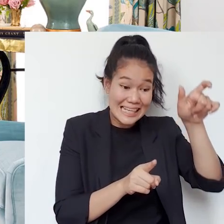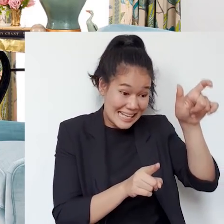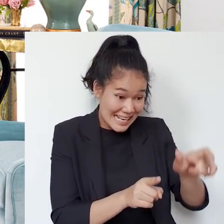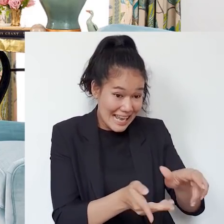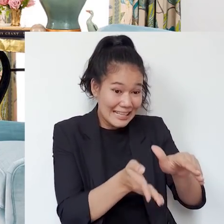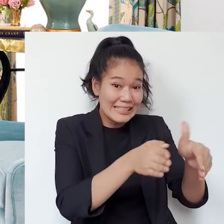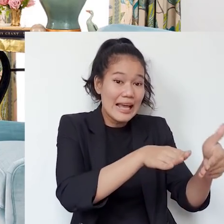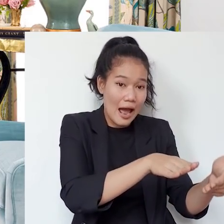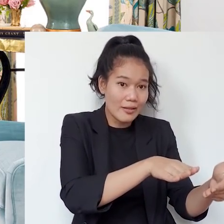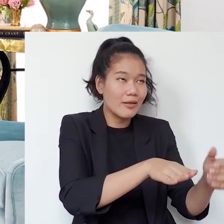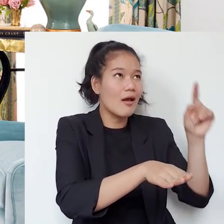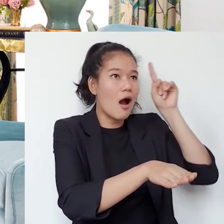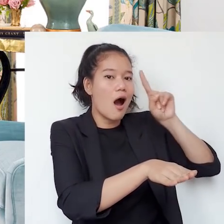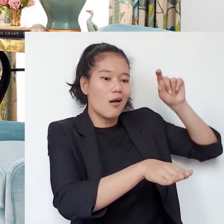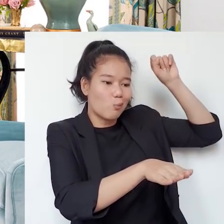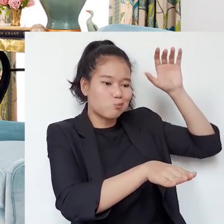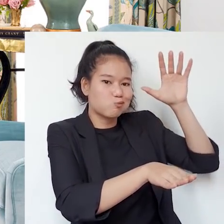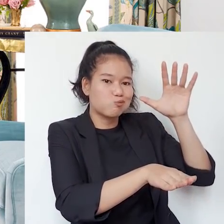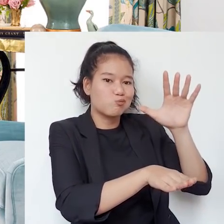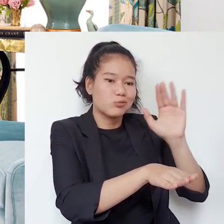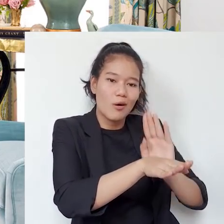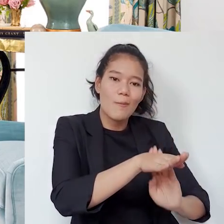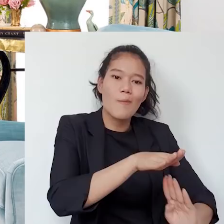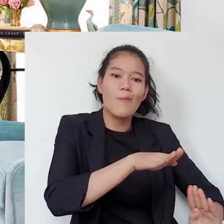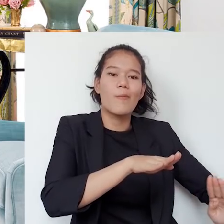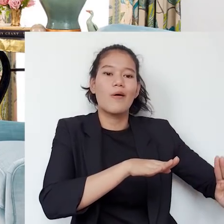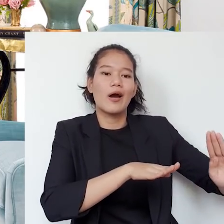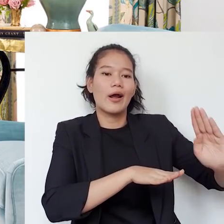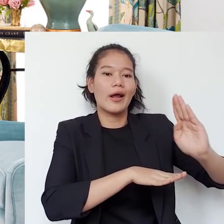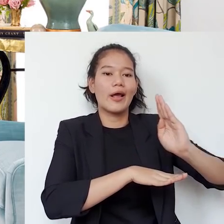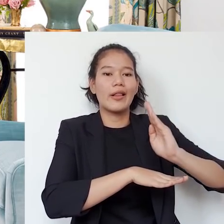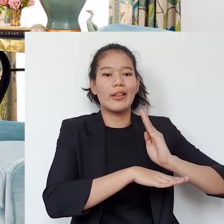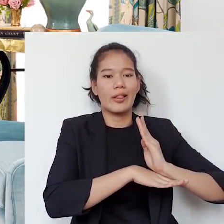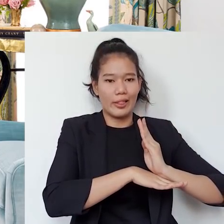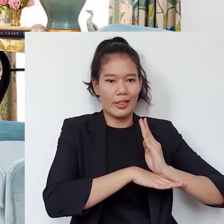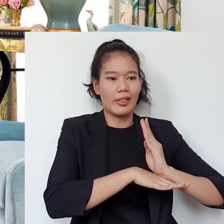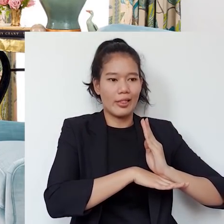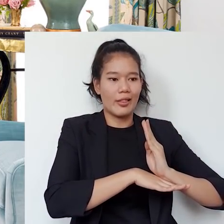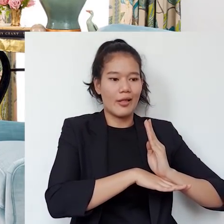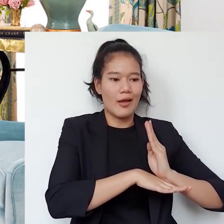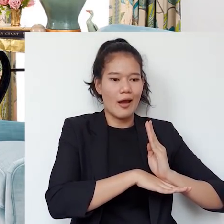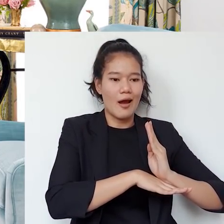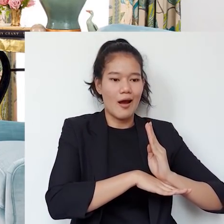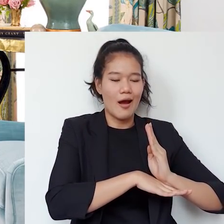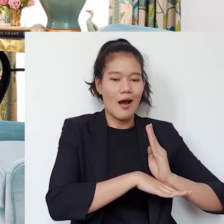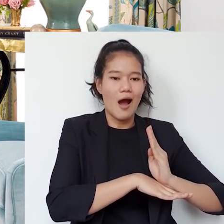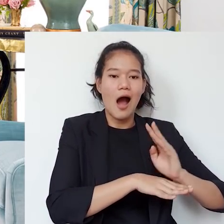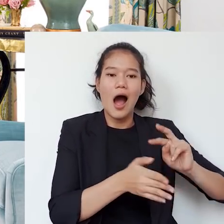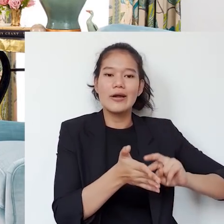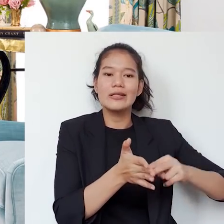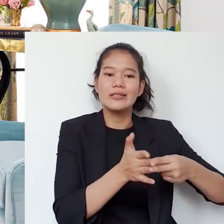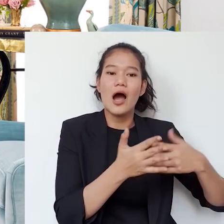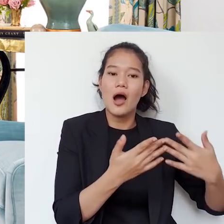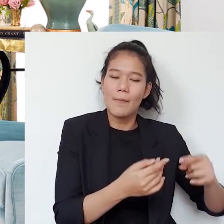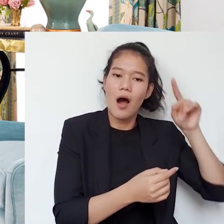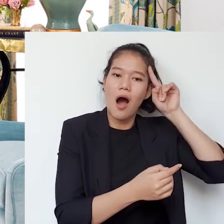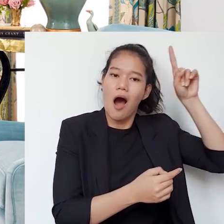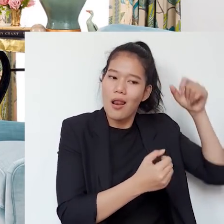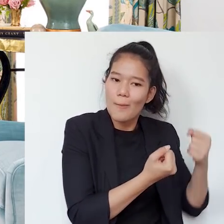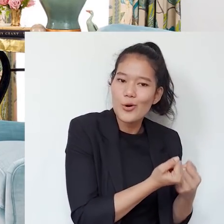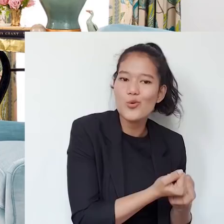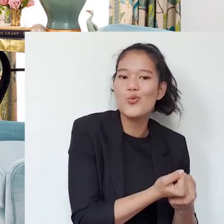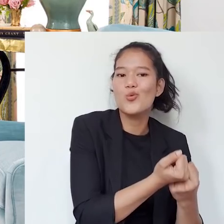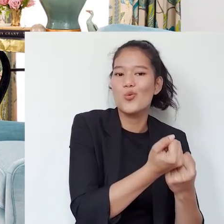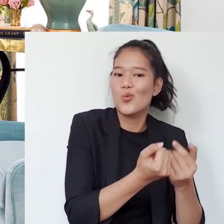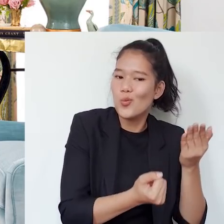itu dibangkitkan Allah. Dibangkitkan Allah itu berarti Allah ada di pihaknya. Dibangkitkan Allah